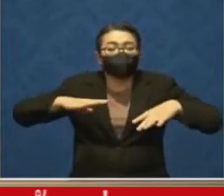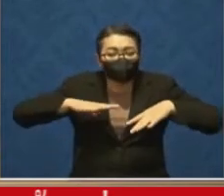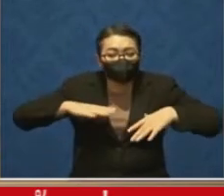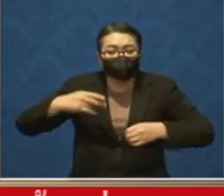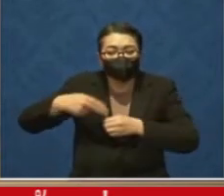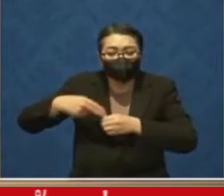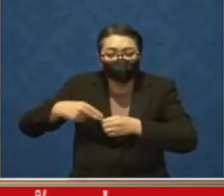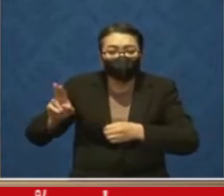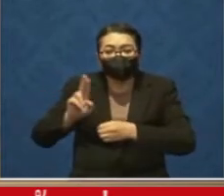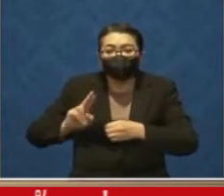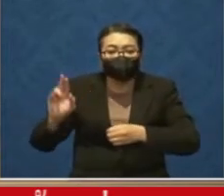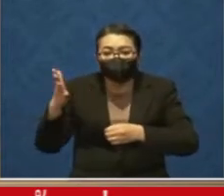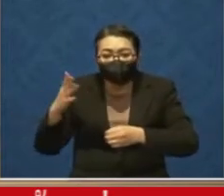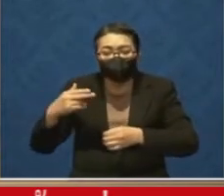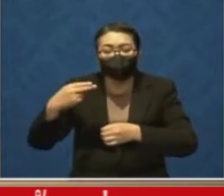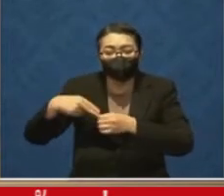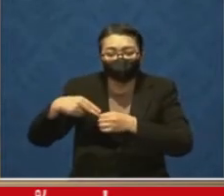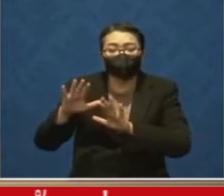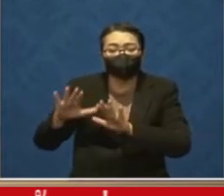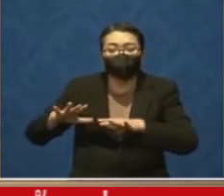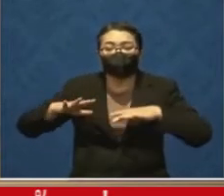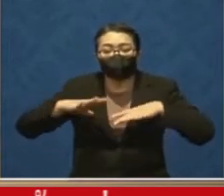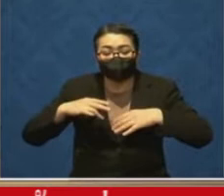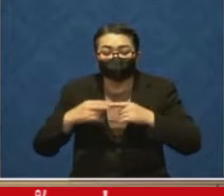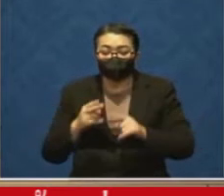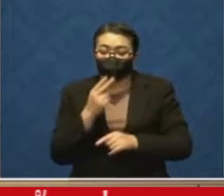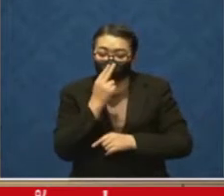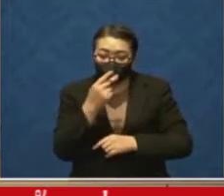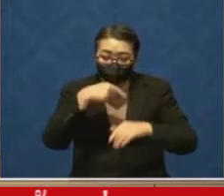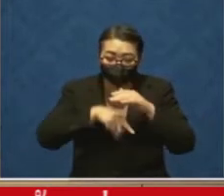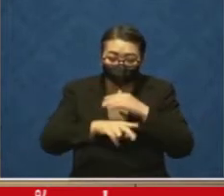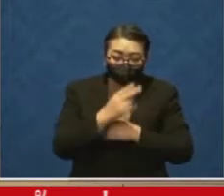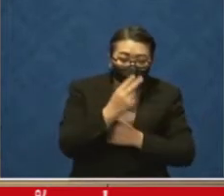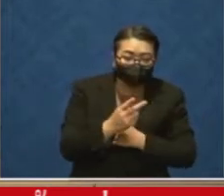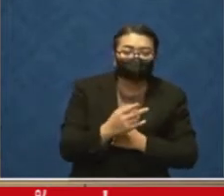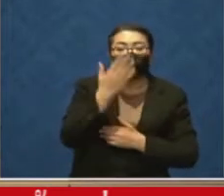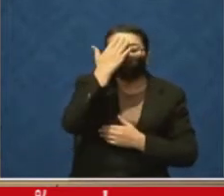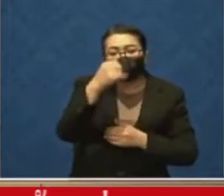เขียวก็ยงใช้เทาเดิมอันนี้เป็ตัวเลขที่ได้มาจากสมาคมประมงแห่ประเทศไยนะครั